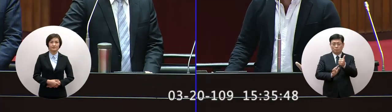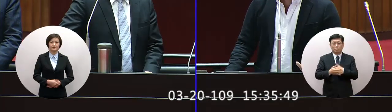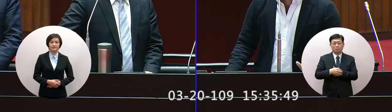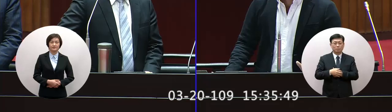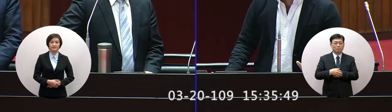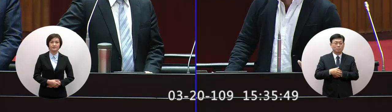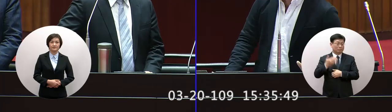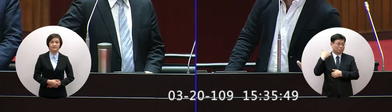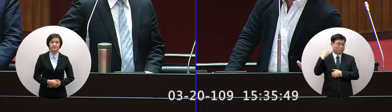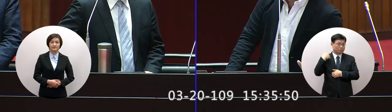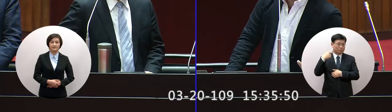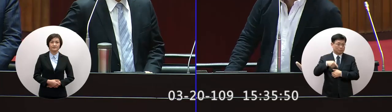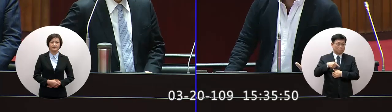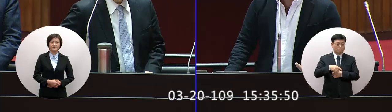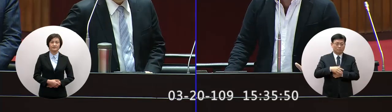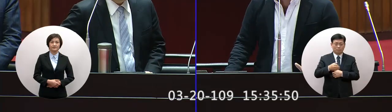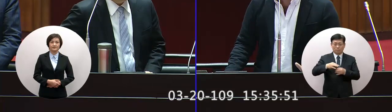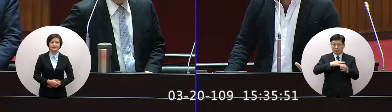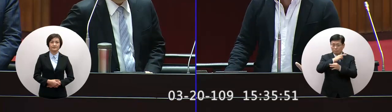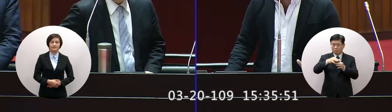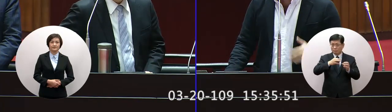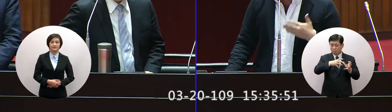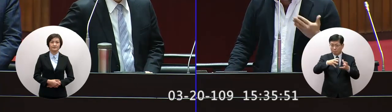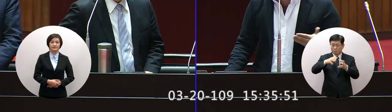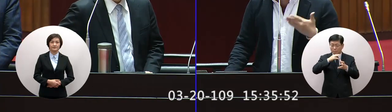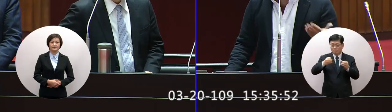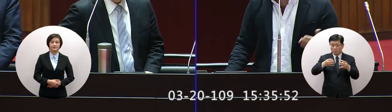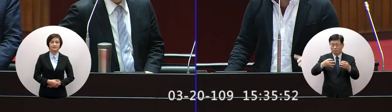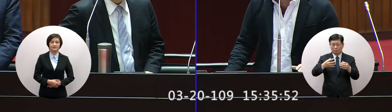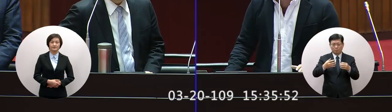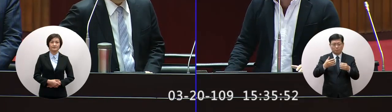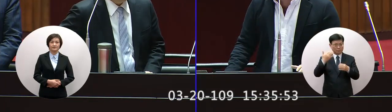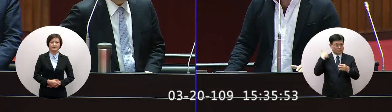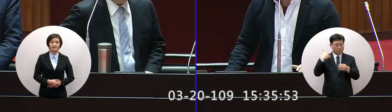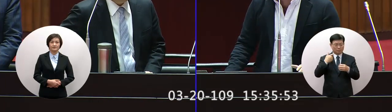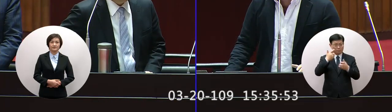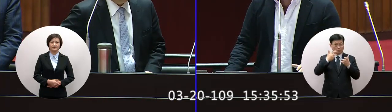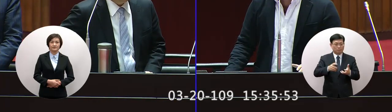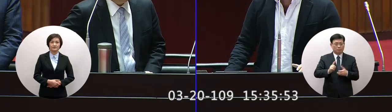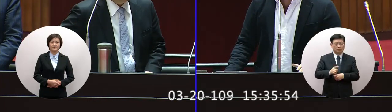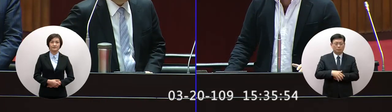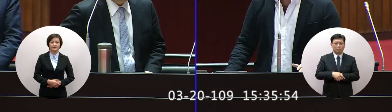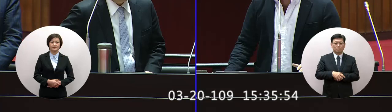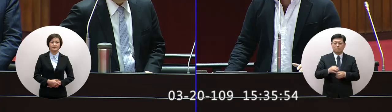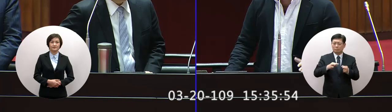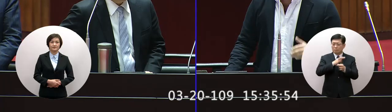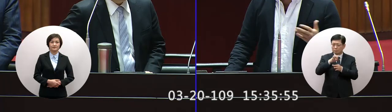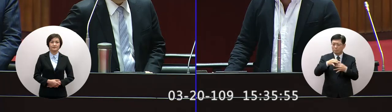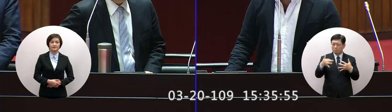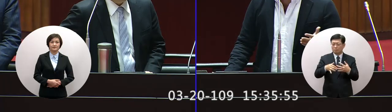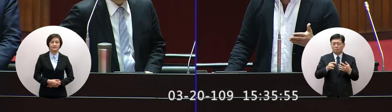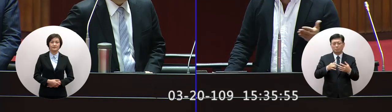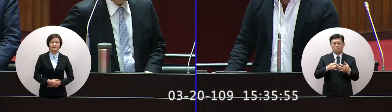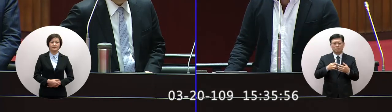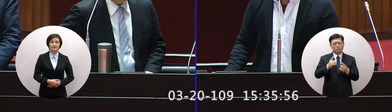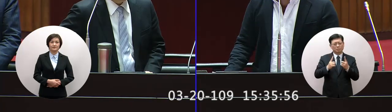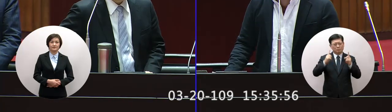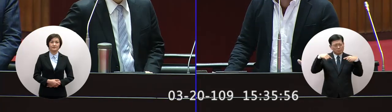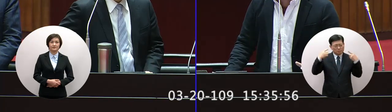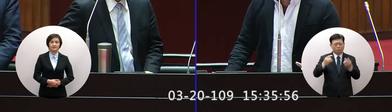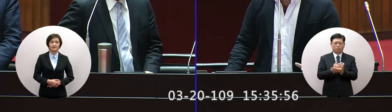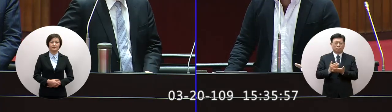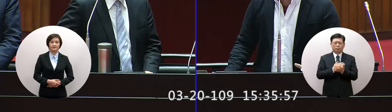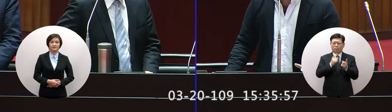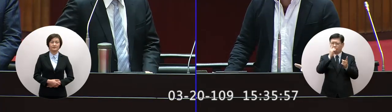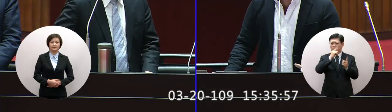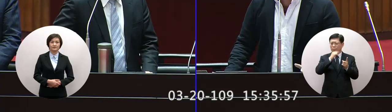那过去这个世界经济论坛，大部分他们长期以来都关注的是所谓经济发展的问题，也长期可能会被批评